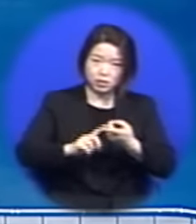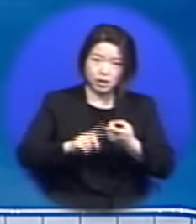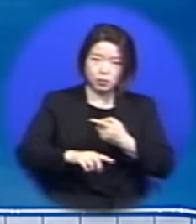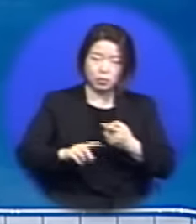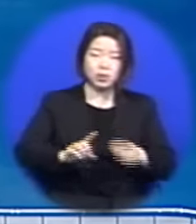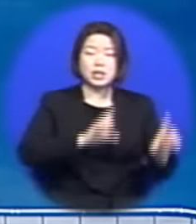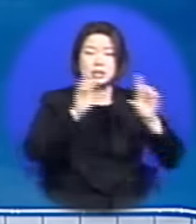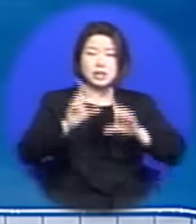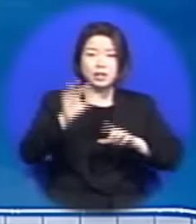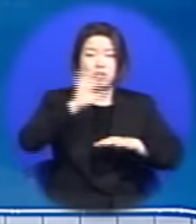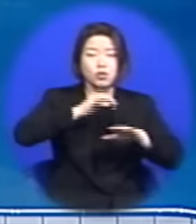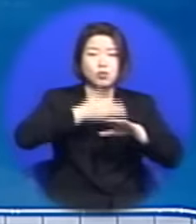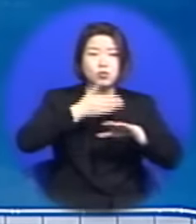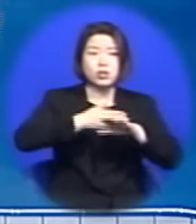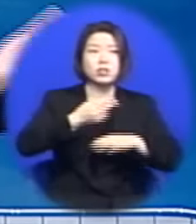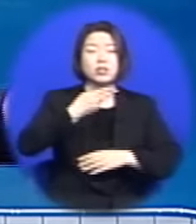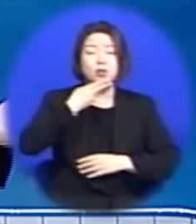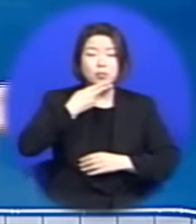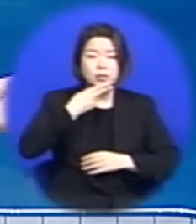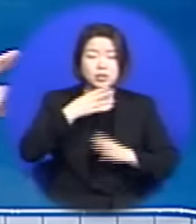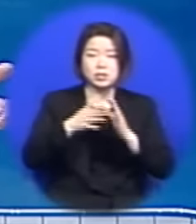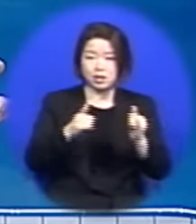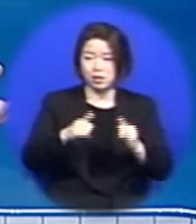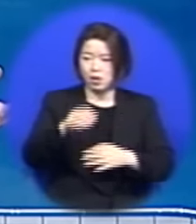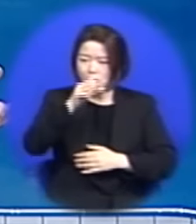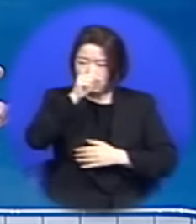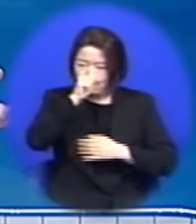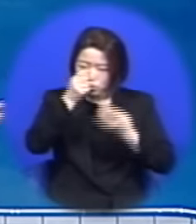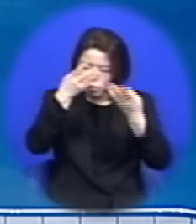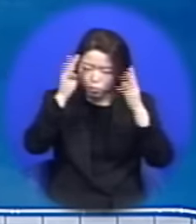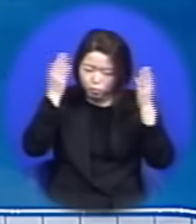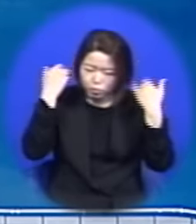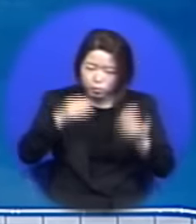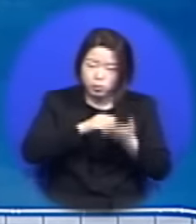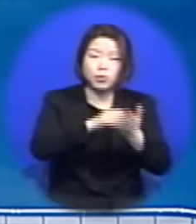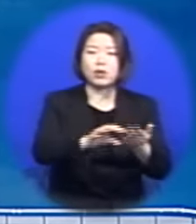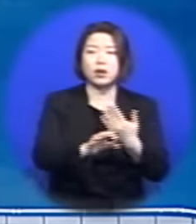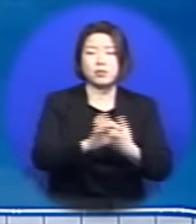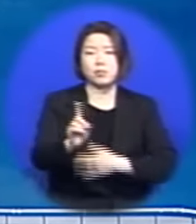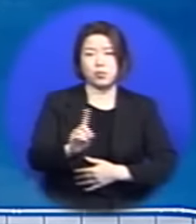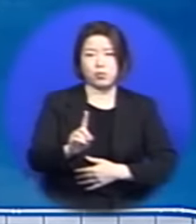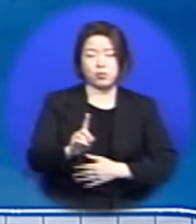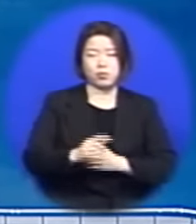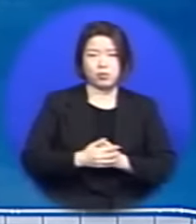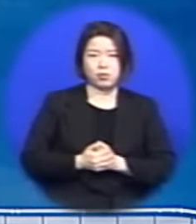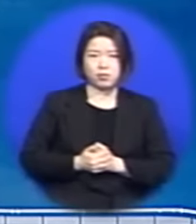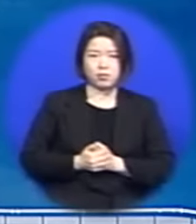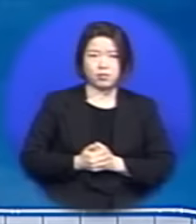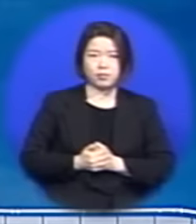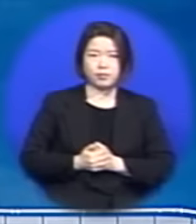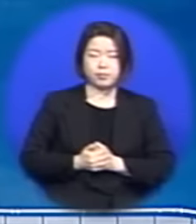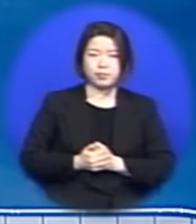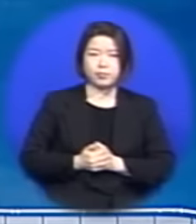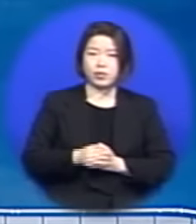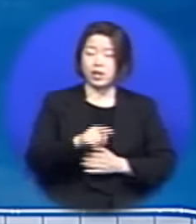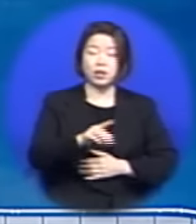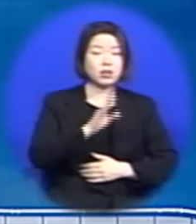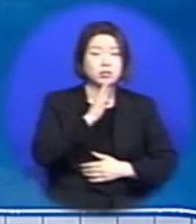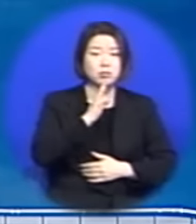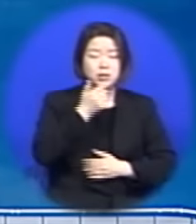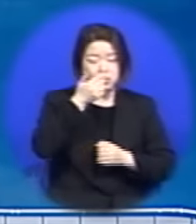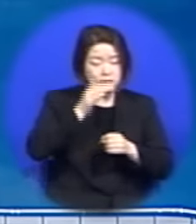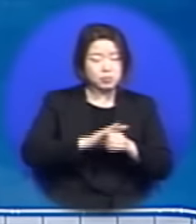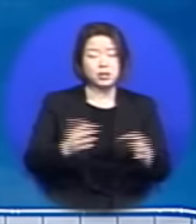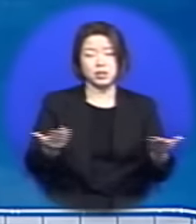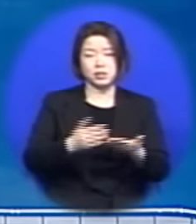안 된 사람 삶이 예배가 아닌 사람이 좋은 대학 들어가면 뭐해요 이게 참 기가